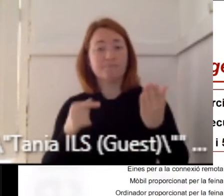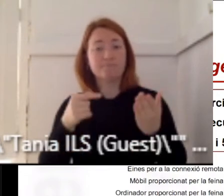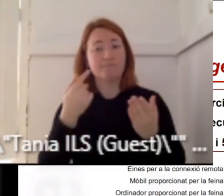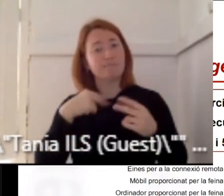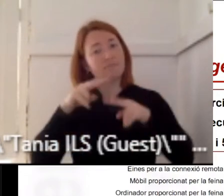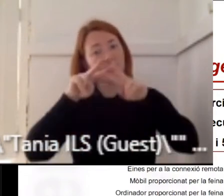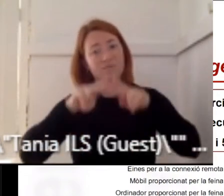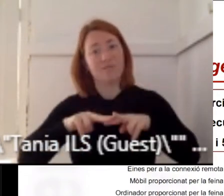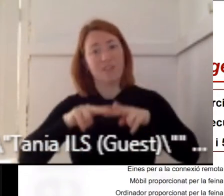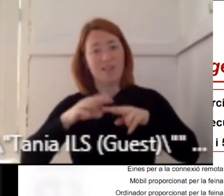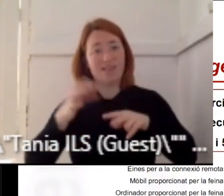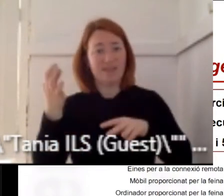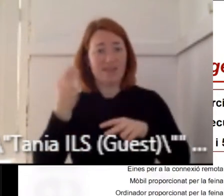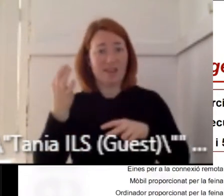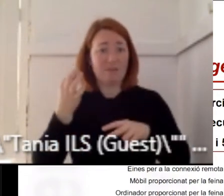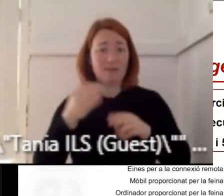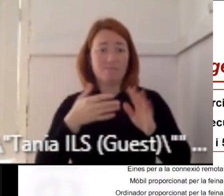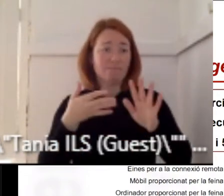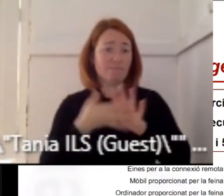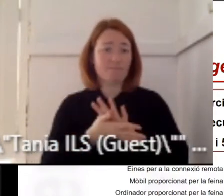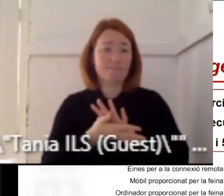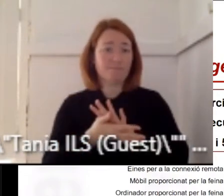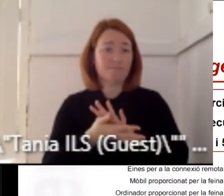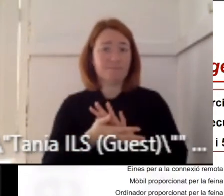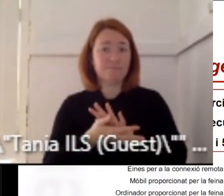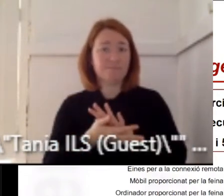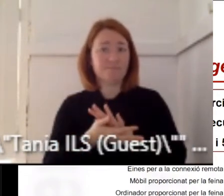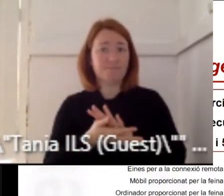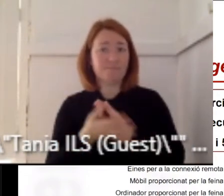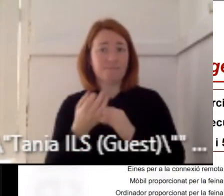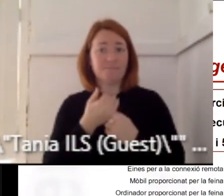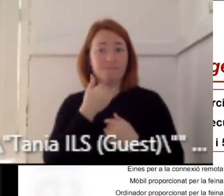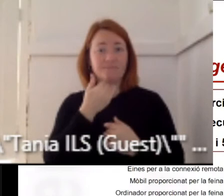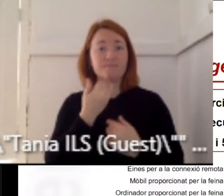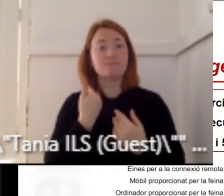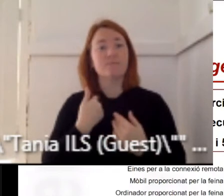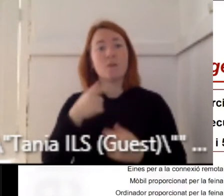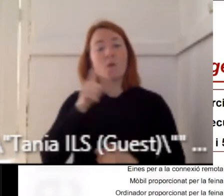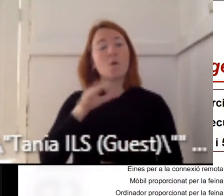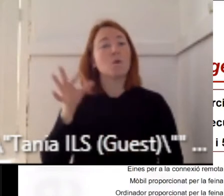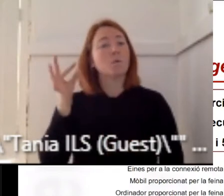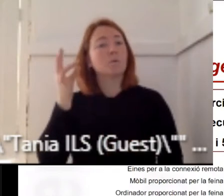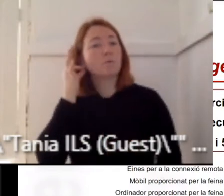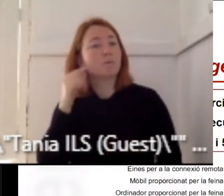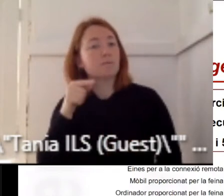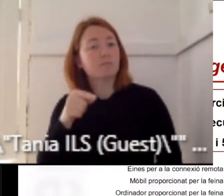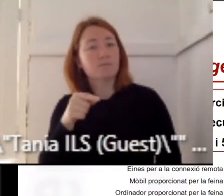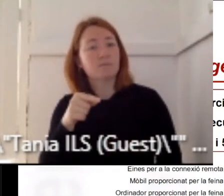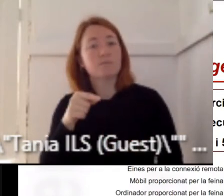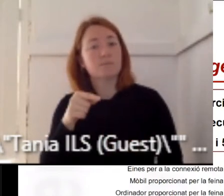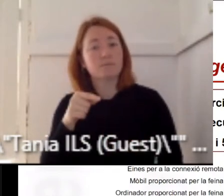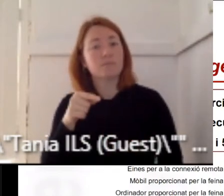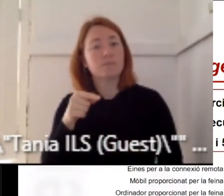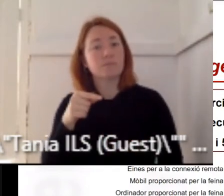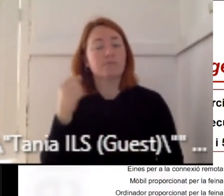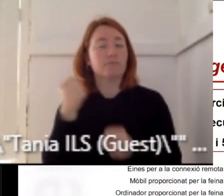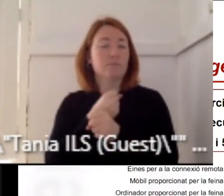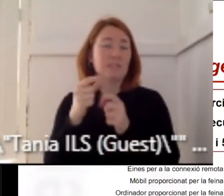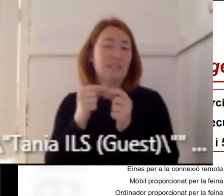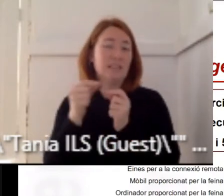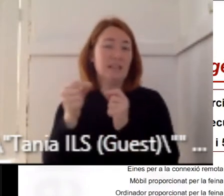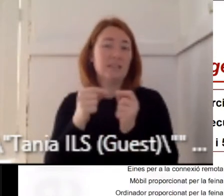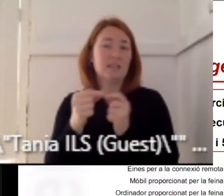d'anàlisi doncs, en funció de tenint en compte això, no? Que les dones estan duent a terme molt més teletreball, però en